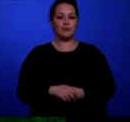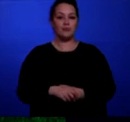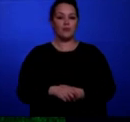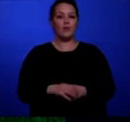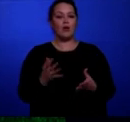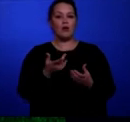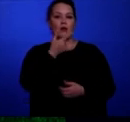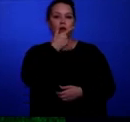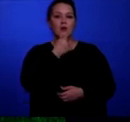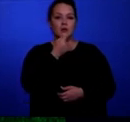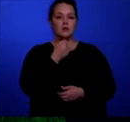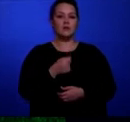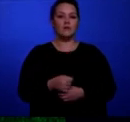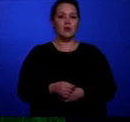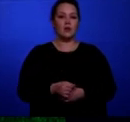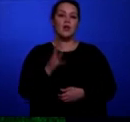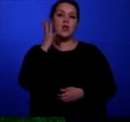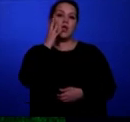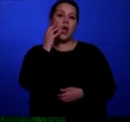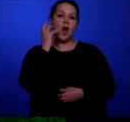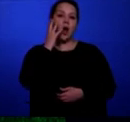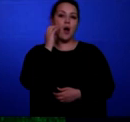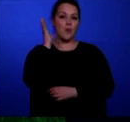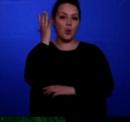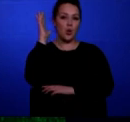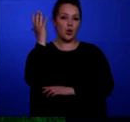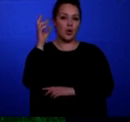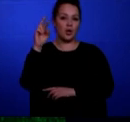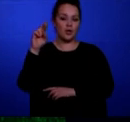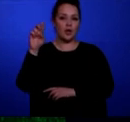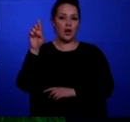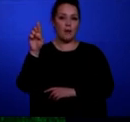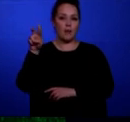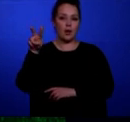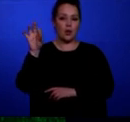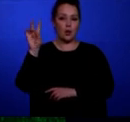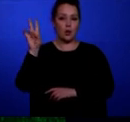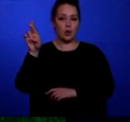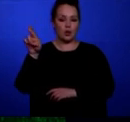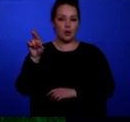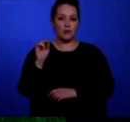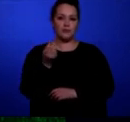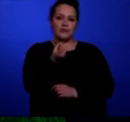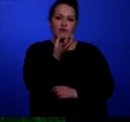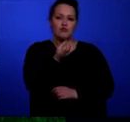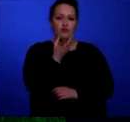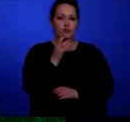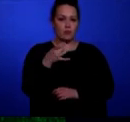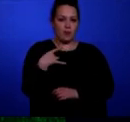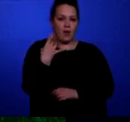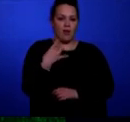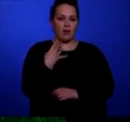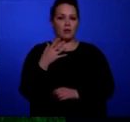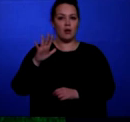какая красивая яблоня. Она цветет такими прекрасными белыми цветочками. А